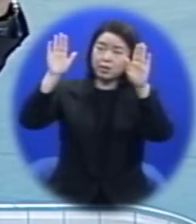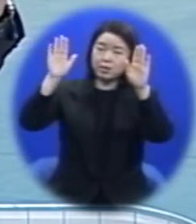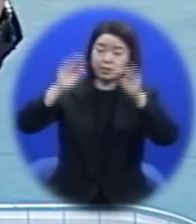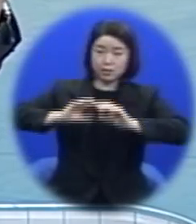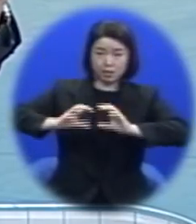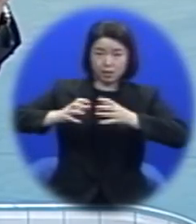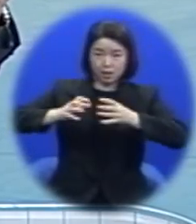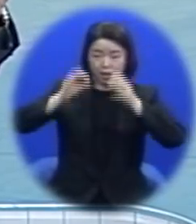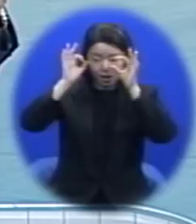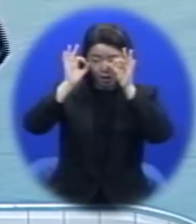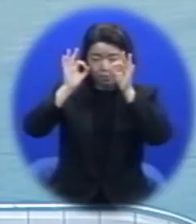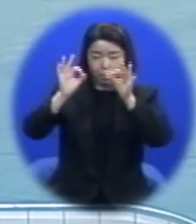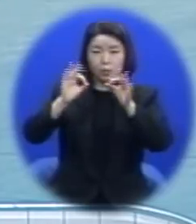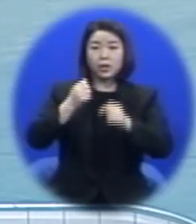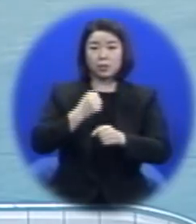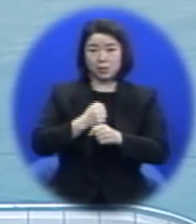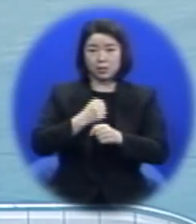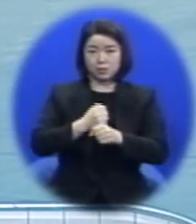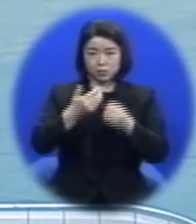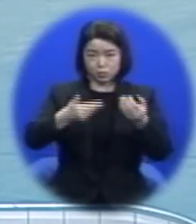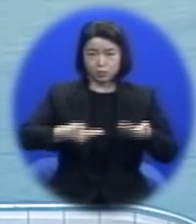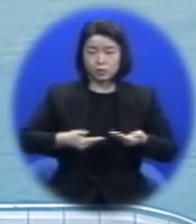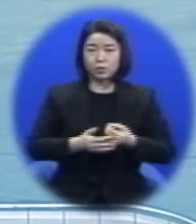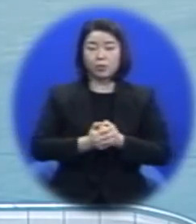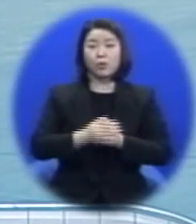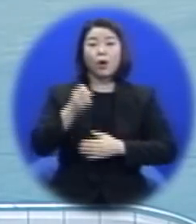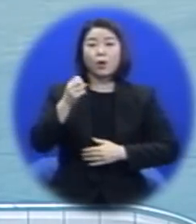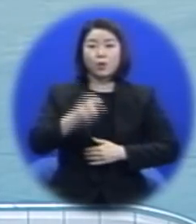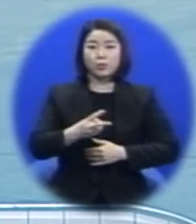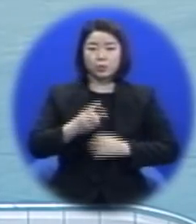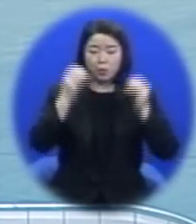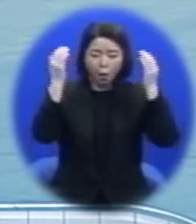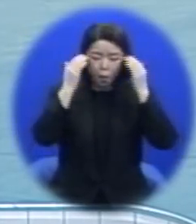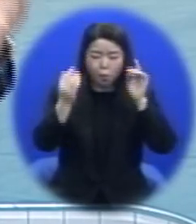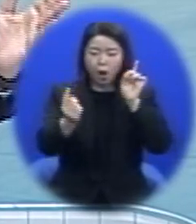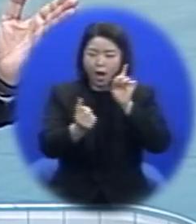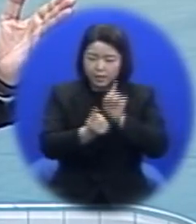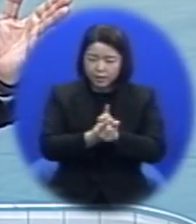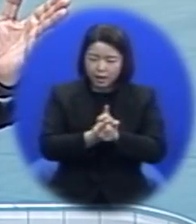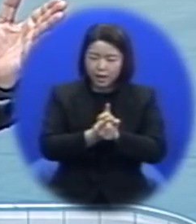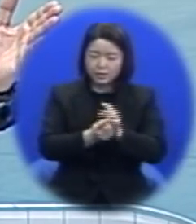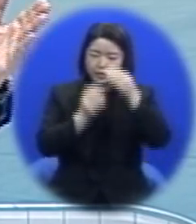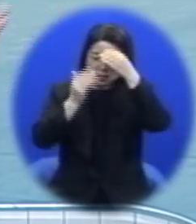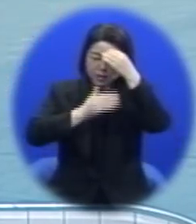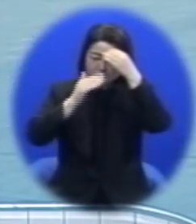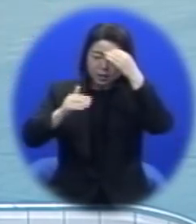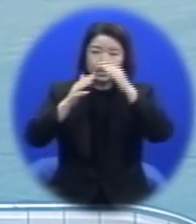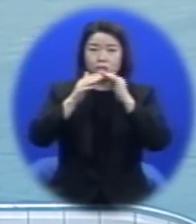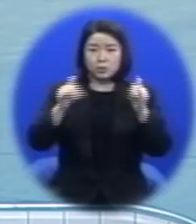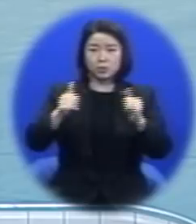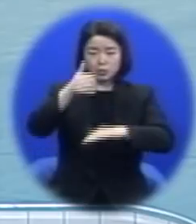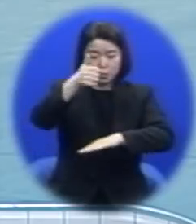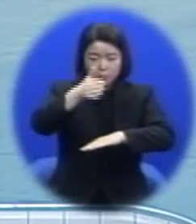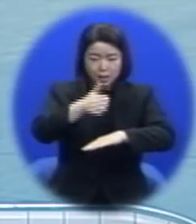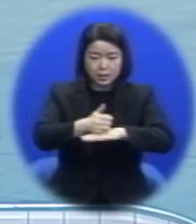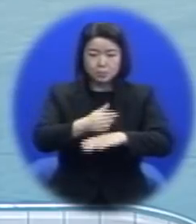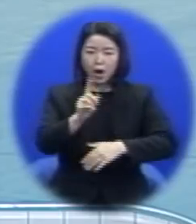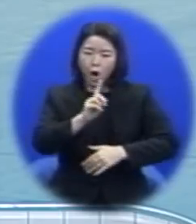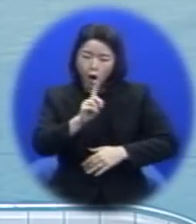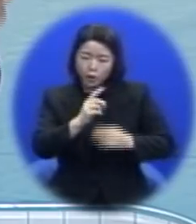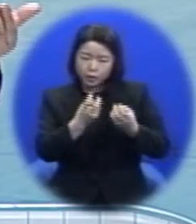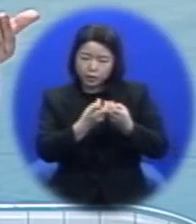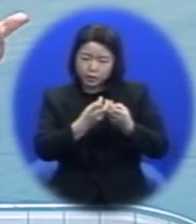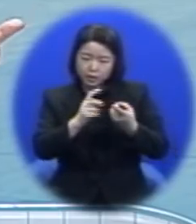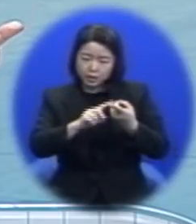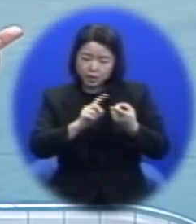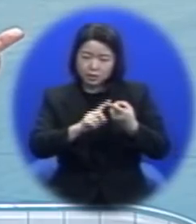하늘나라가 있음을 보게 하시고, 그리고 고난당하는 성도의 마지막이 어떻게 되는지를 보여주시면서 더